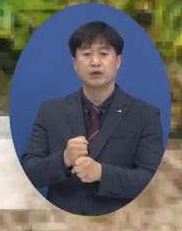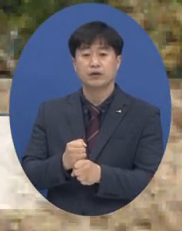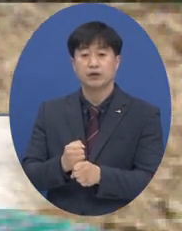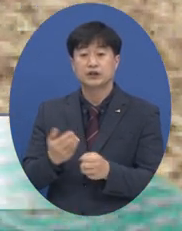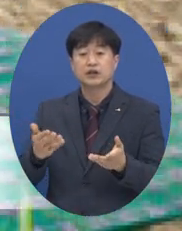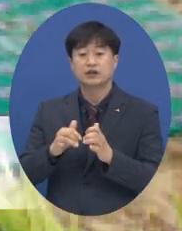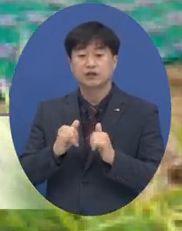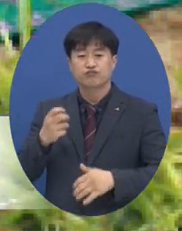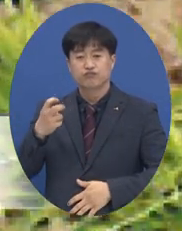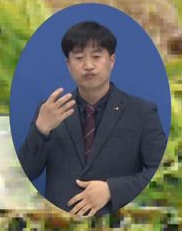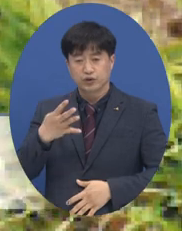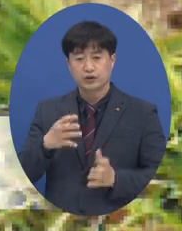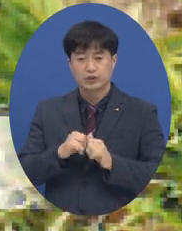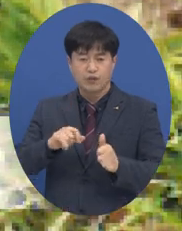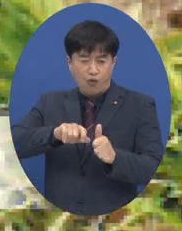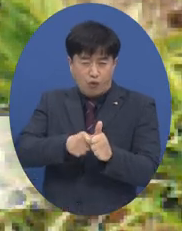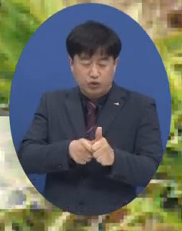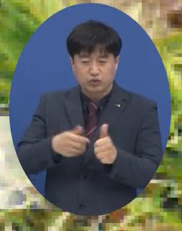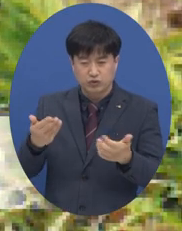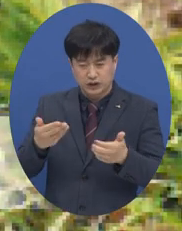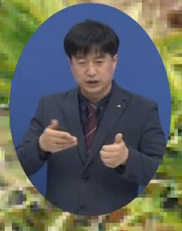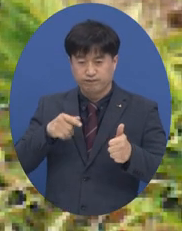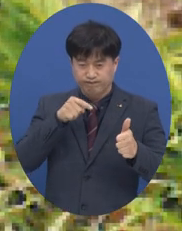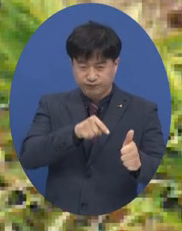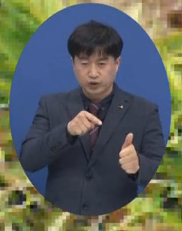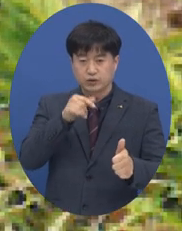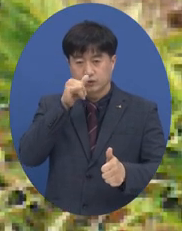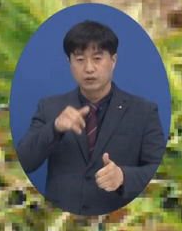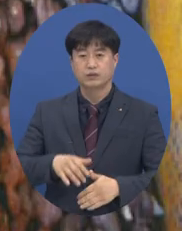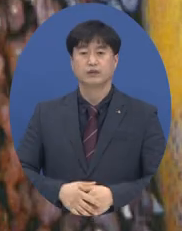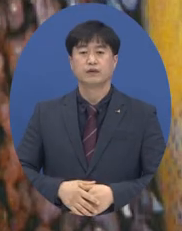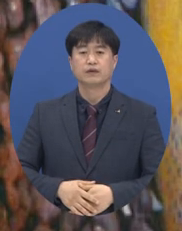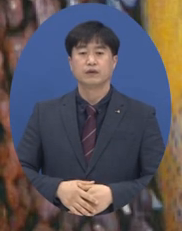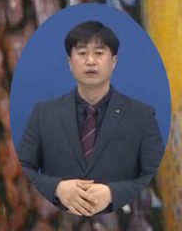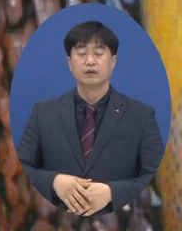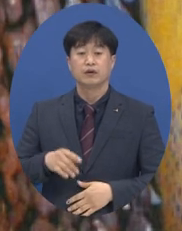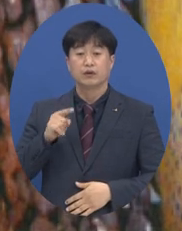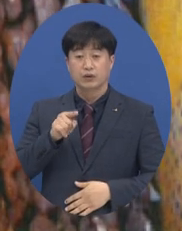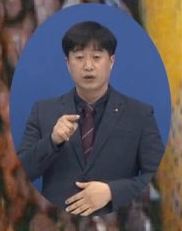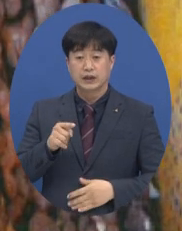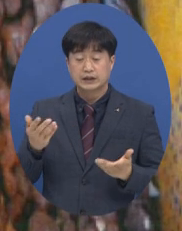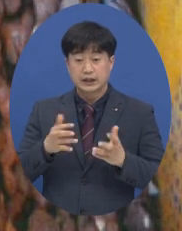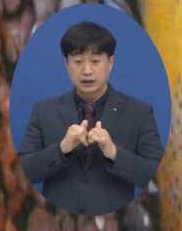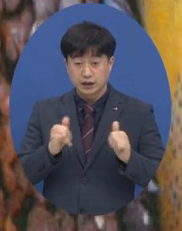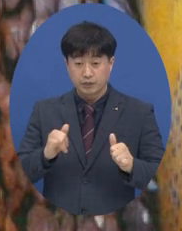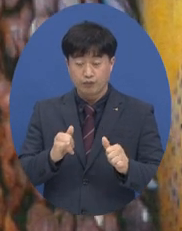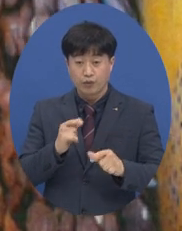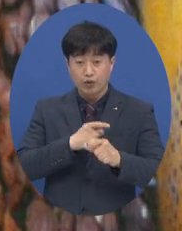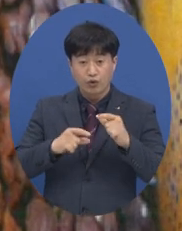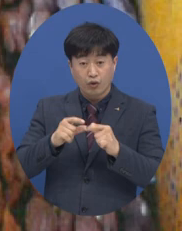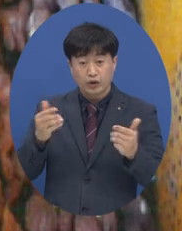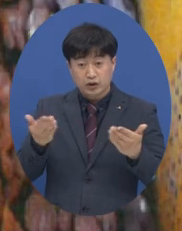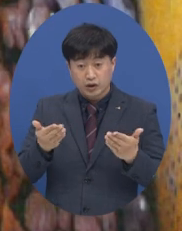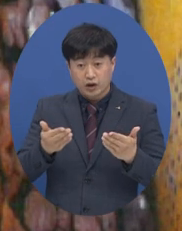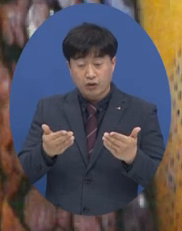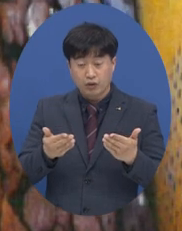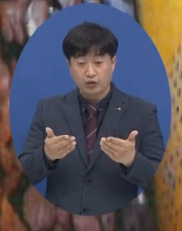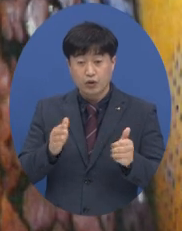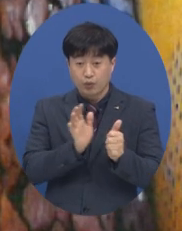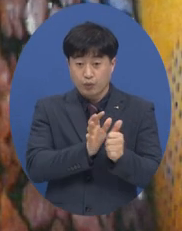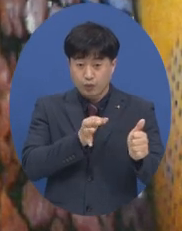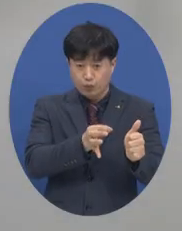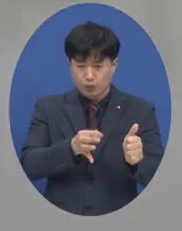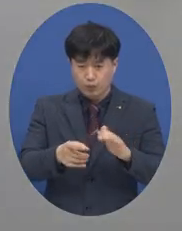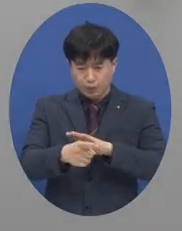24명을 농사에 강제 동원한 사실이 드러났습니다 여기에 종사자들의 추가 군무 수단과 보조금 까지 빼돌려